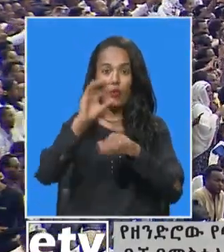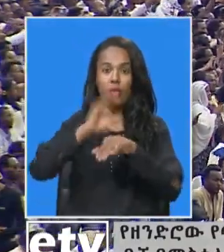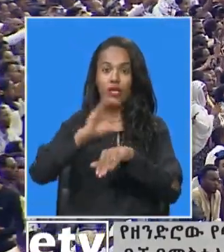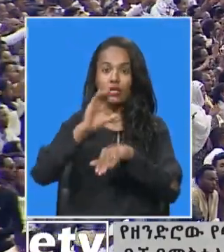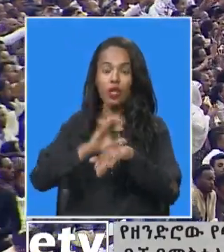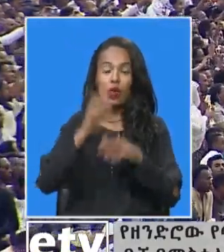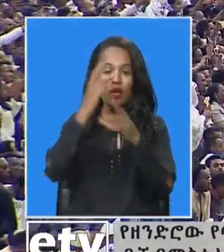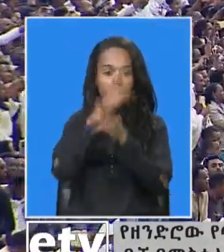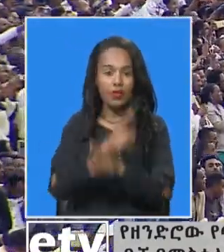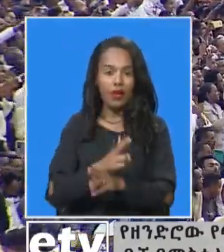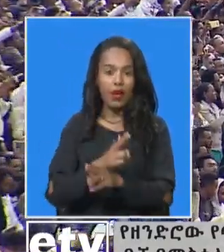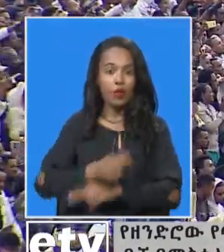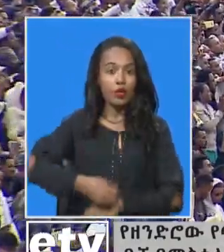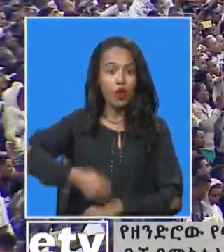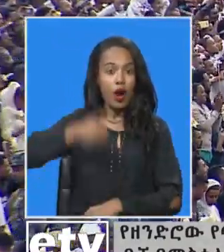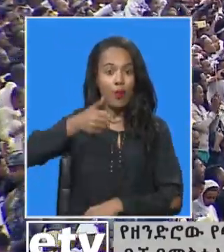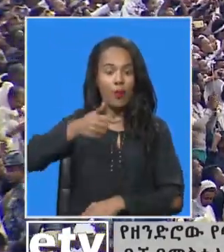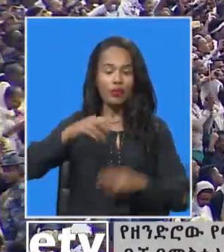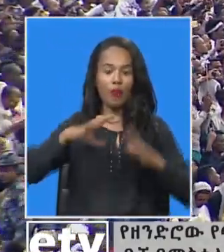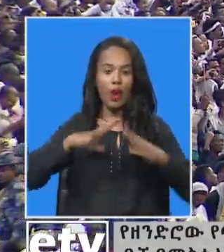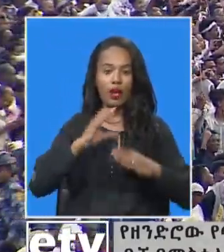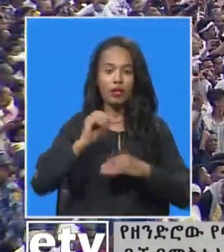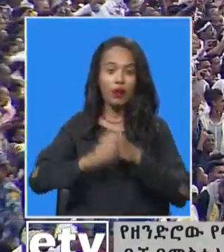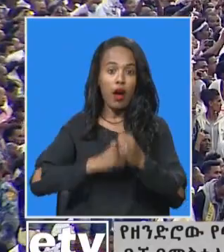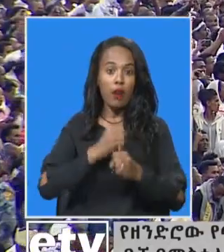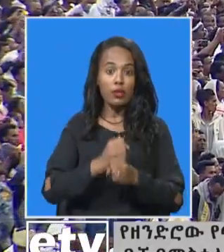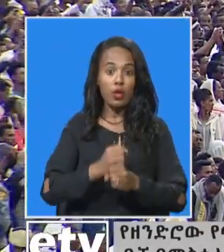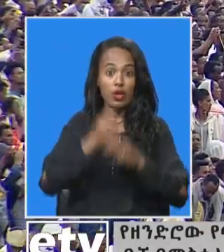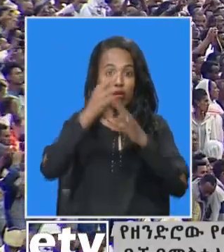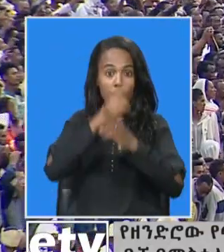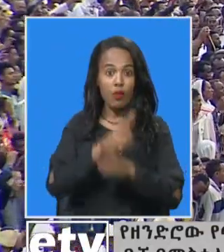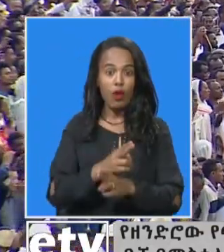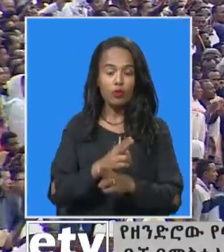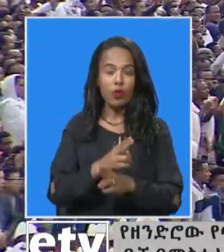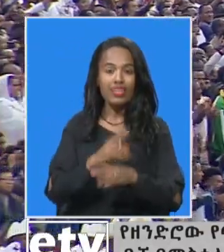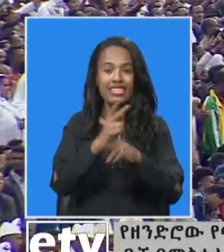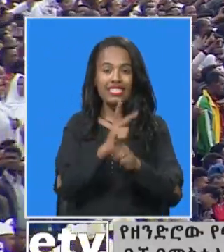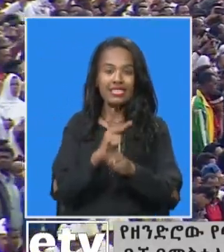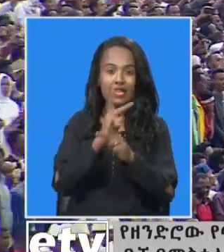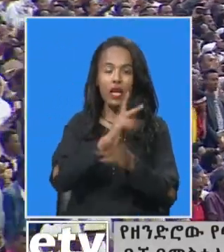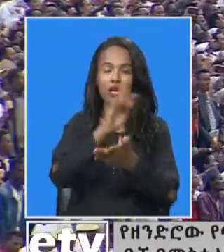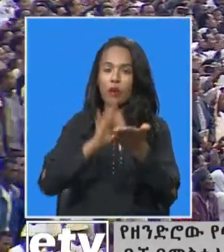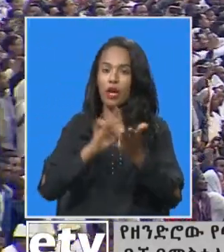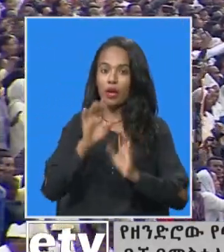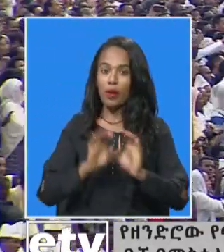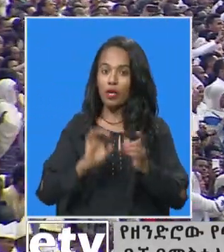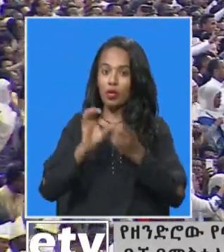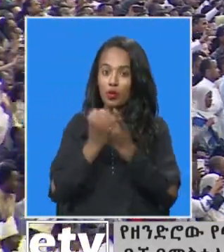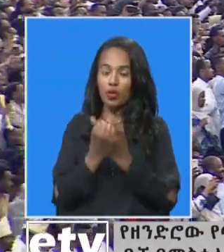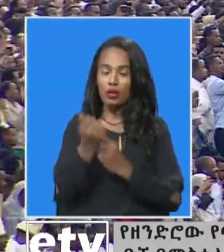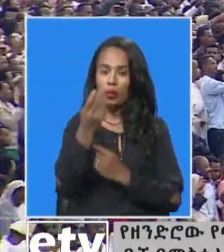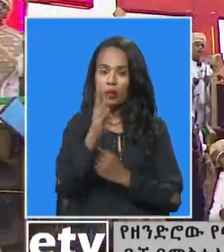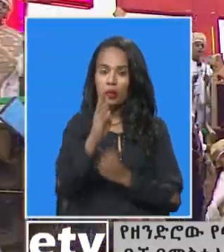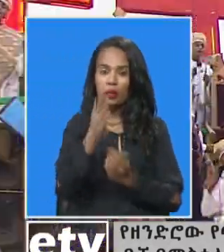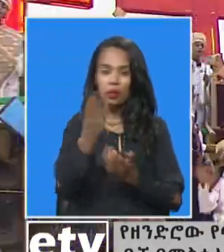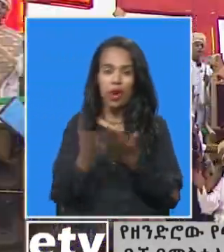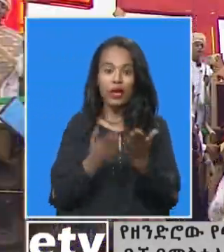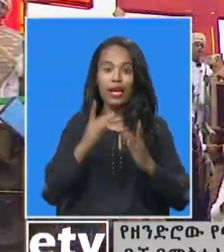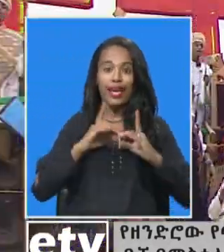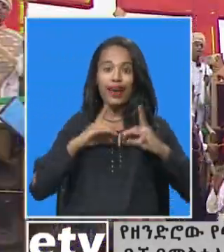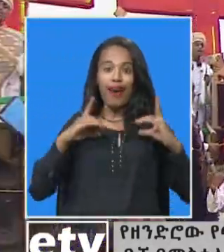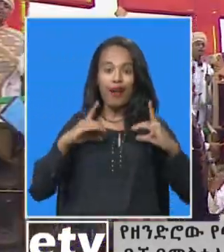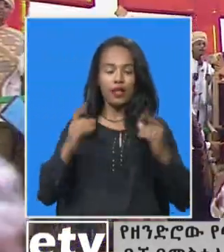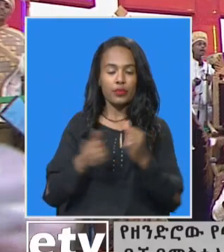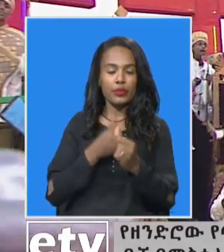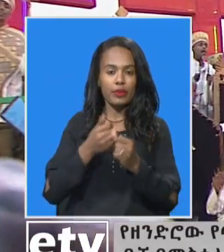ቤተክርስቲያኗ የምታከብራቸው አበይት በዓላቶቿና ዓመታዊ ክብረ በዓላቷን ጥንቃቄን ማዕከል ባደረገ መልኩ በጥቂት አገልጋይ ካህናትና